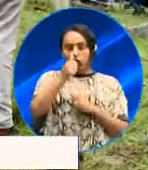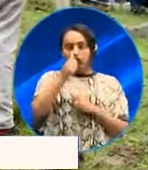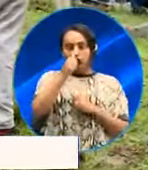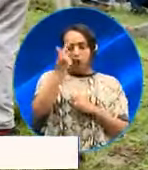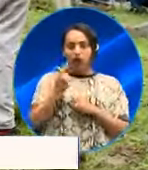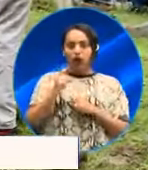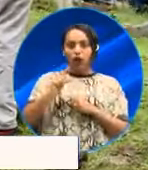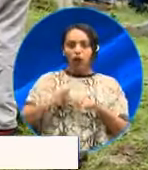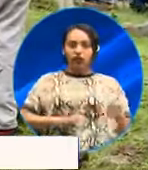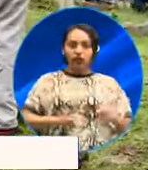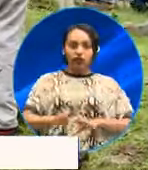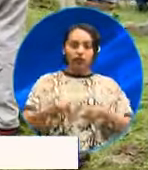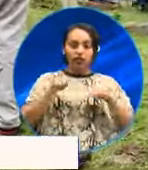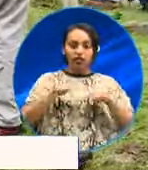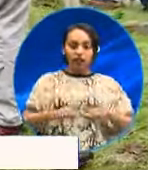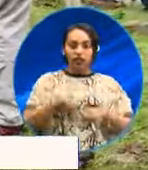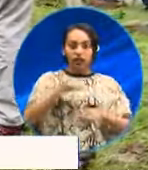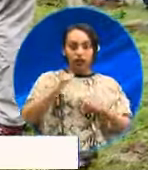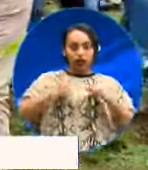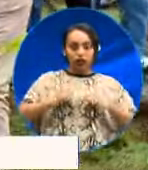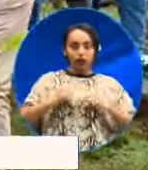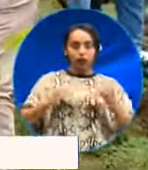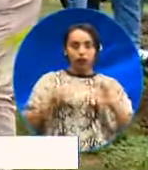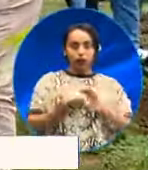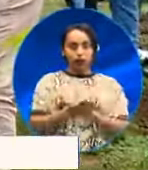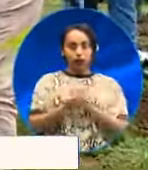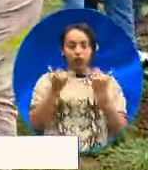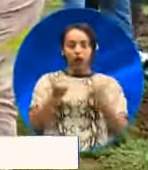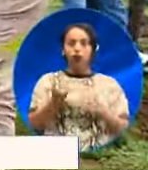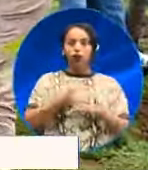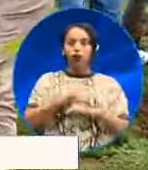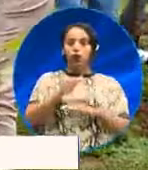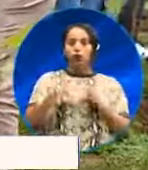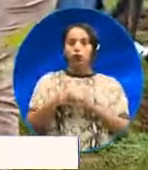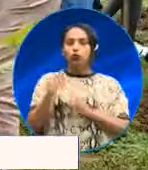ኢትዮጵያ አረንጓዴ ለማድረግ ዛሬ የሚተጋበት በመሆኑ አሁን ላይ